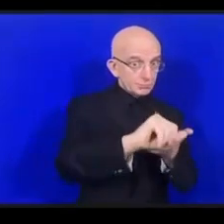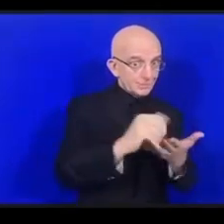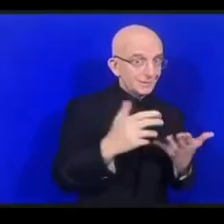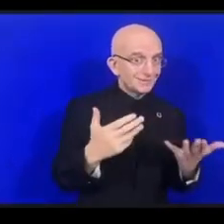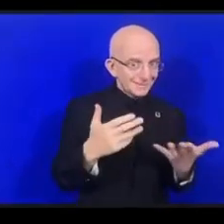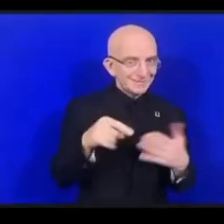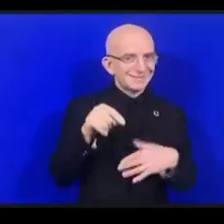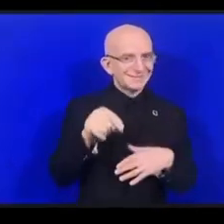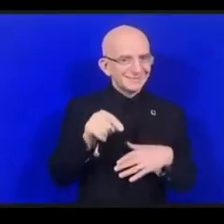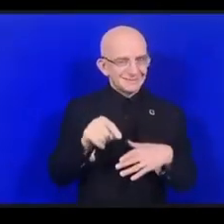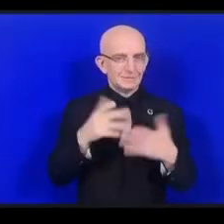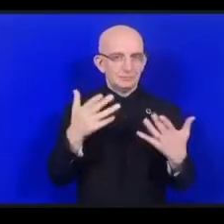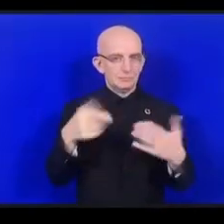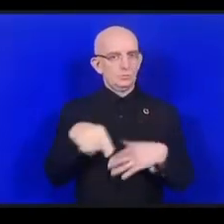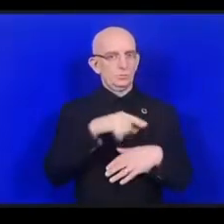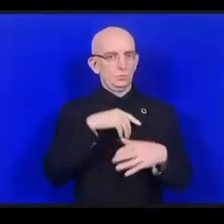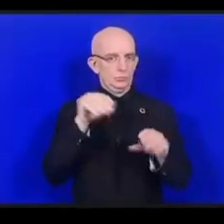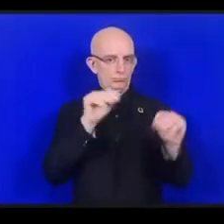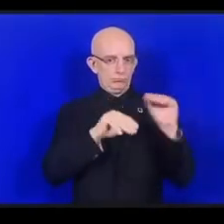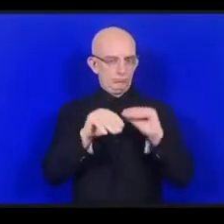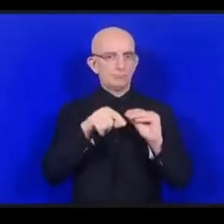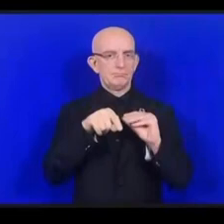怎样